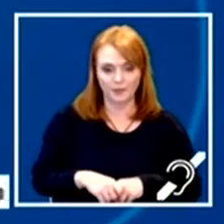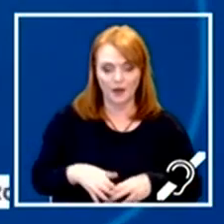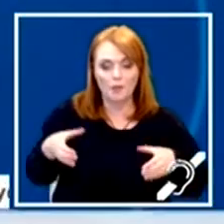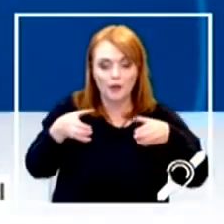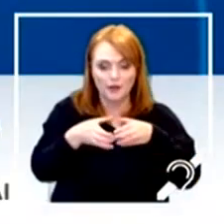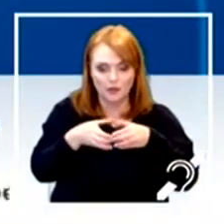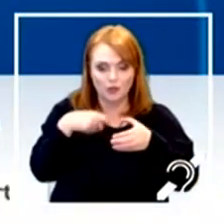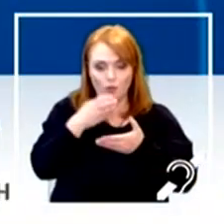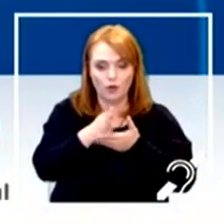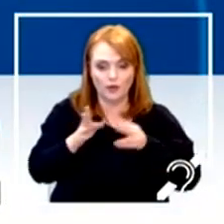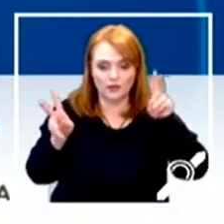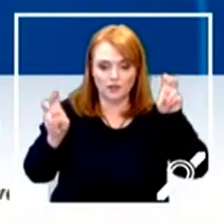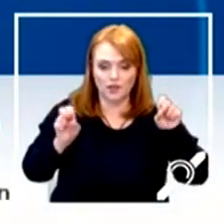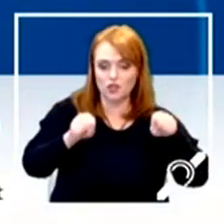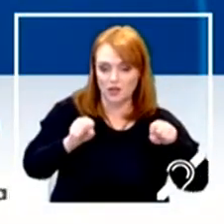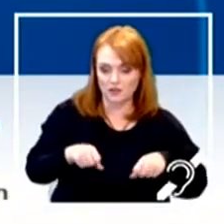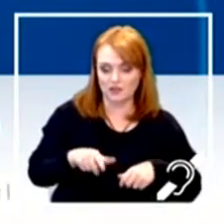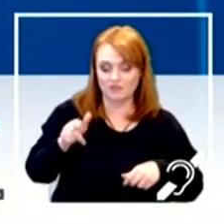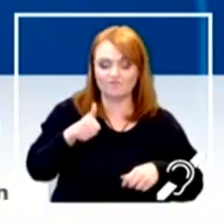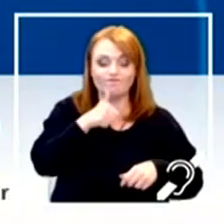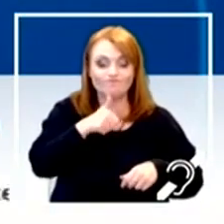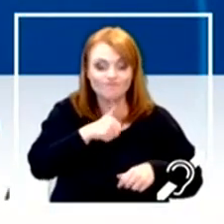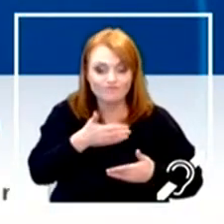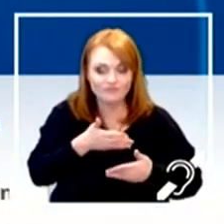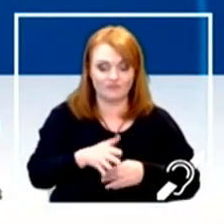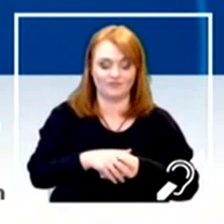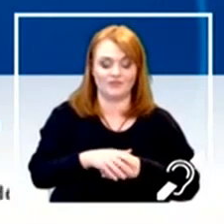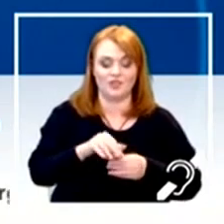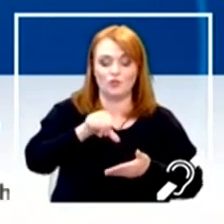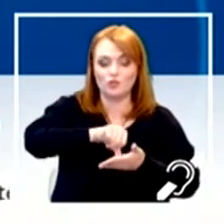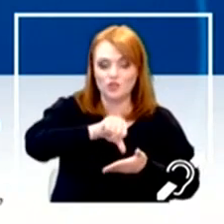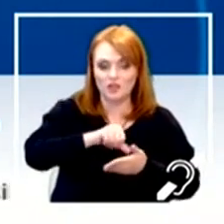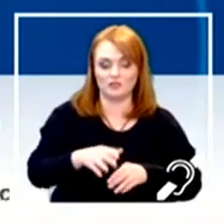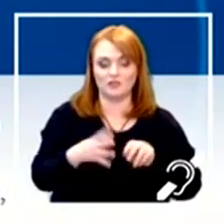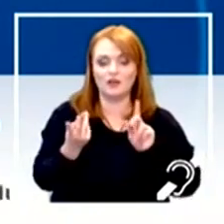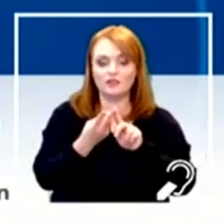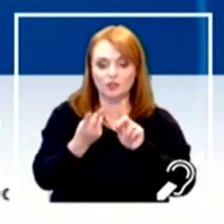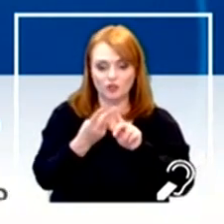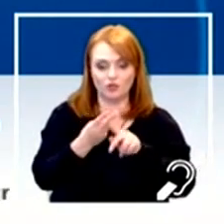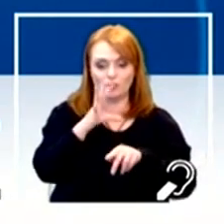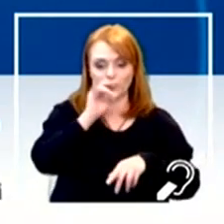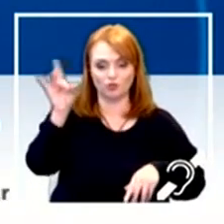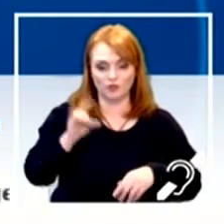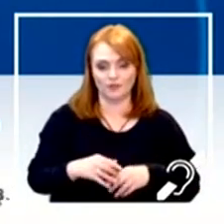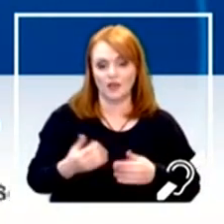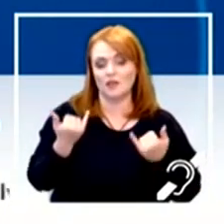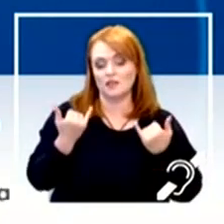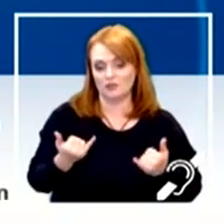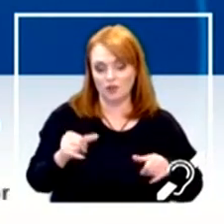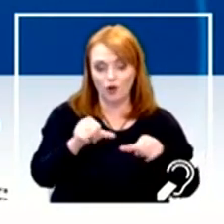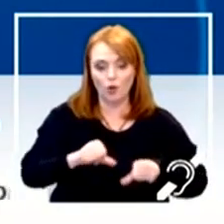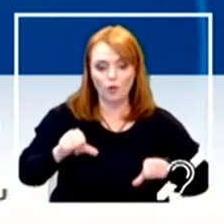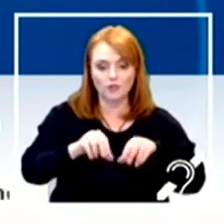Partidul Șansă a făcut o ultimă încercare de a lua parte la alegerile locale generale. Comisia Electorală Centrală a examinat astăzi contestațiile prin